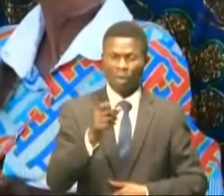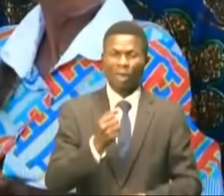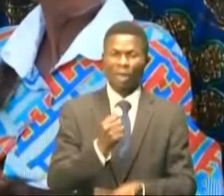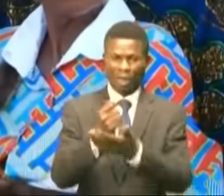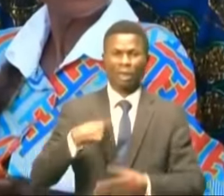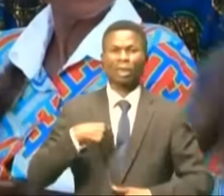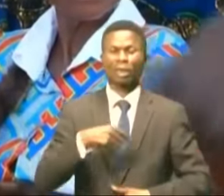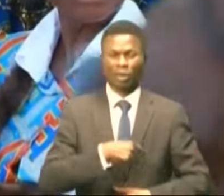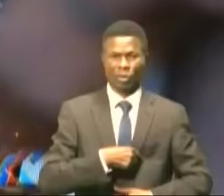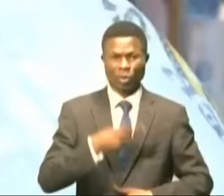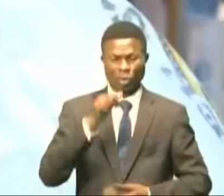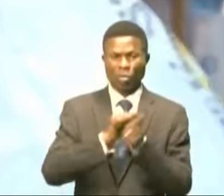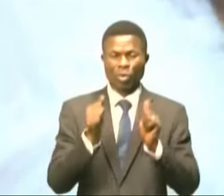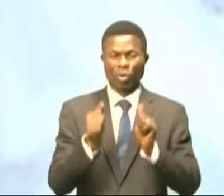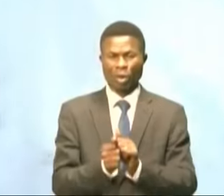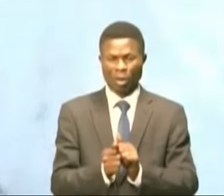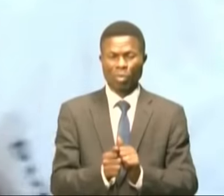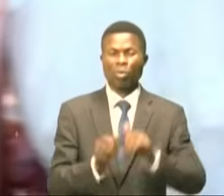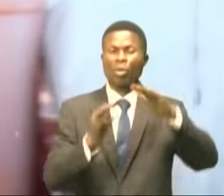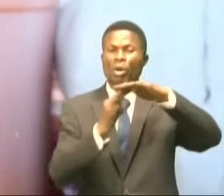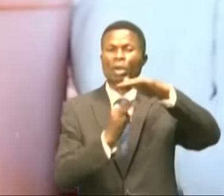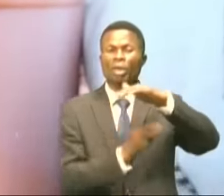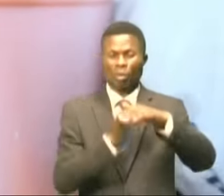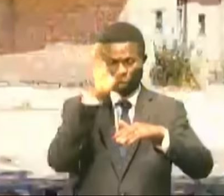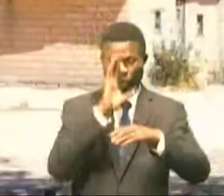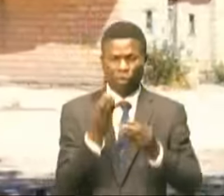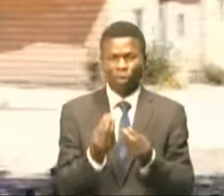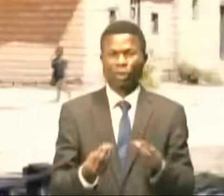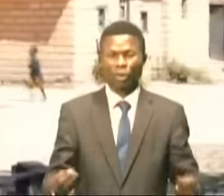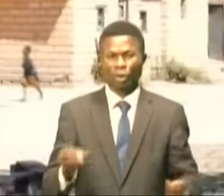à propos de ces points pour trouver.